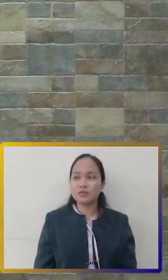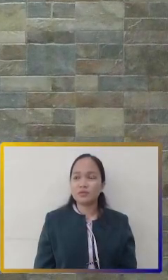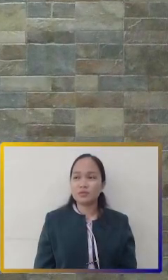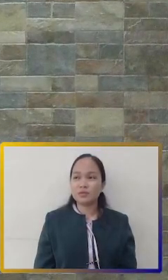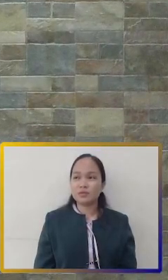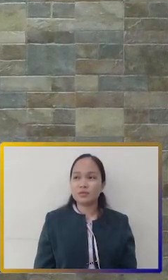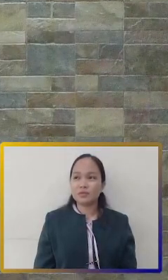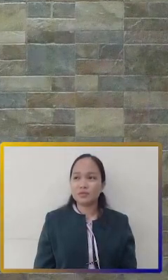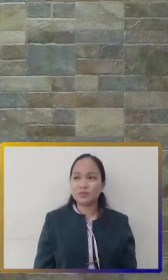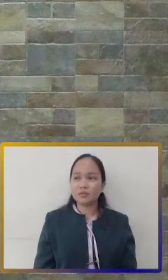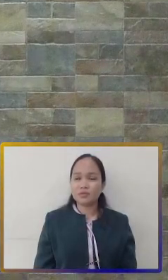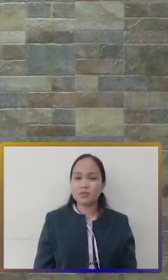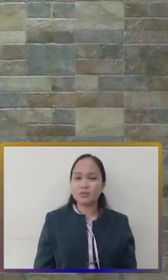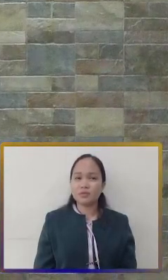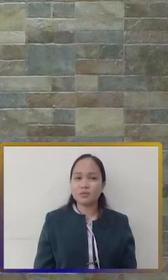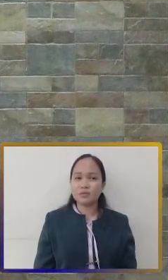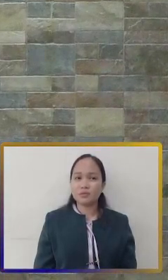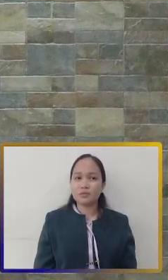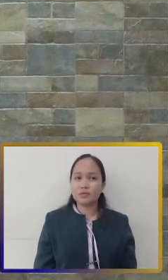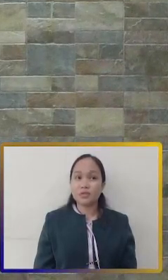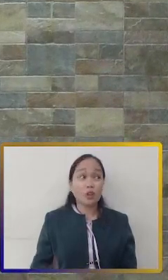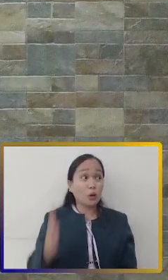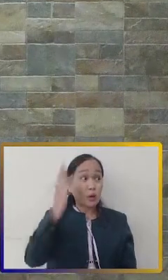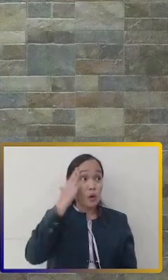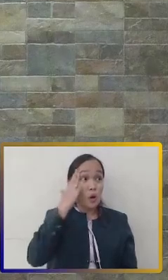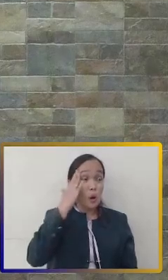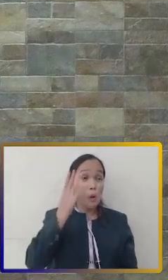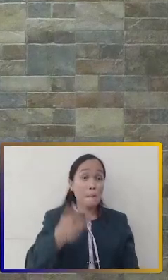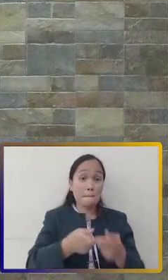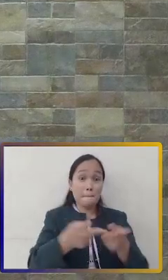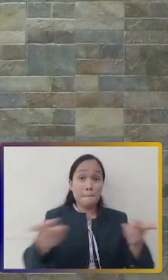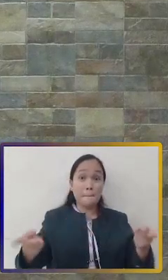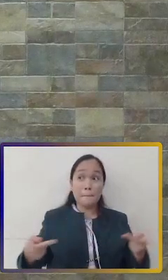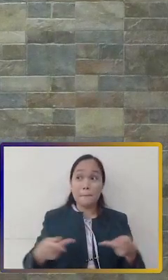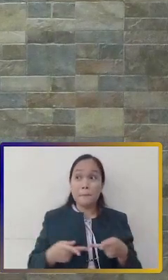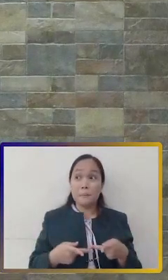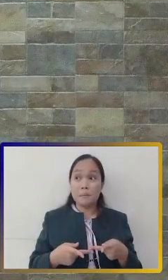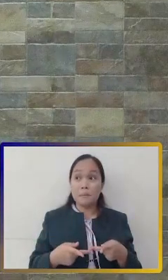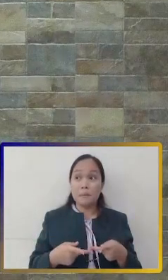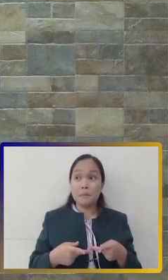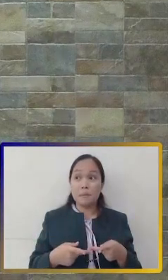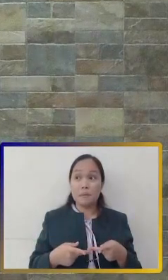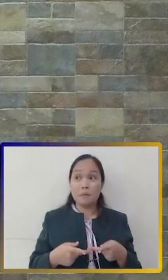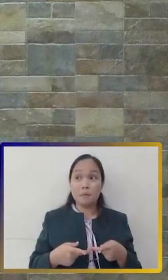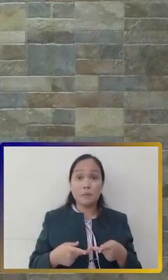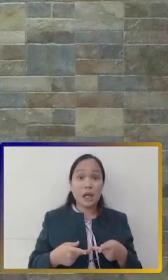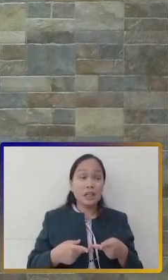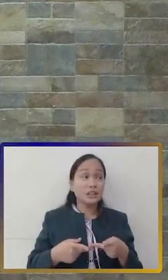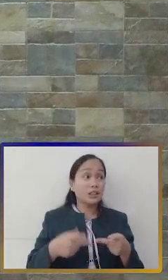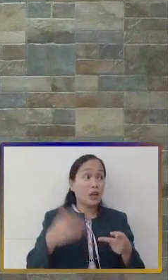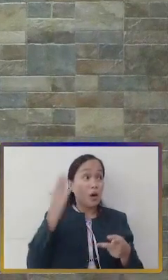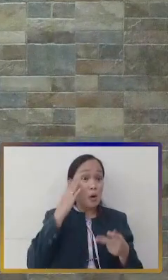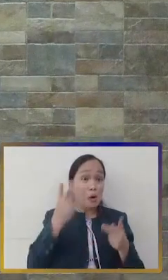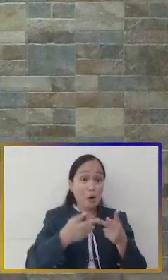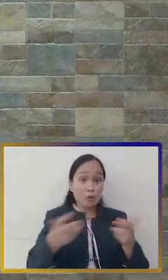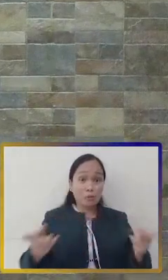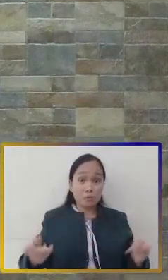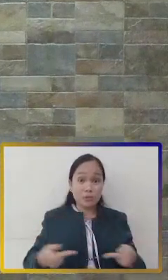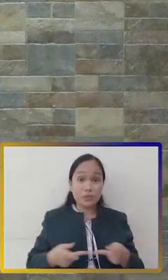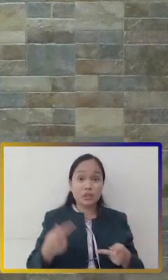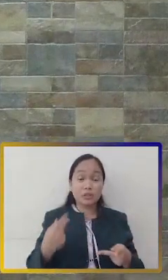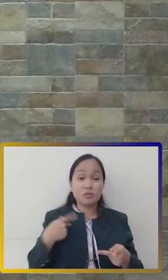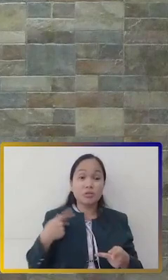Ha? Ano makikita nyo? Yung lugar na pinupuntahan nyo, kailangan katabi lang nun yung van nila. Kasi pag nainitan,